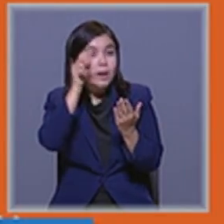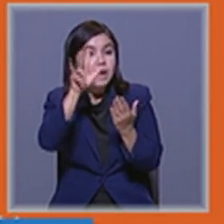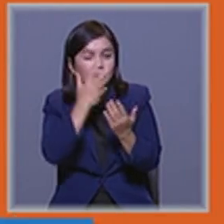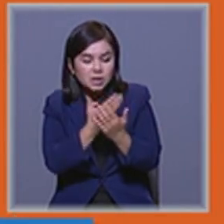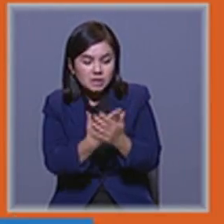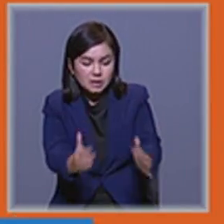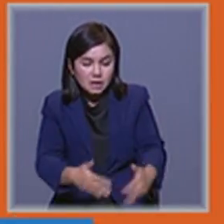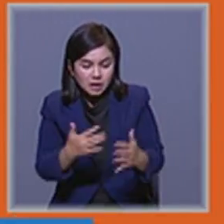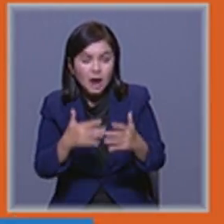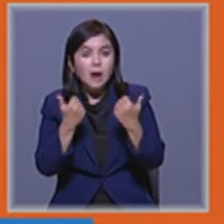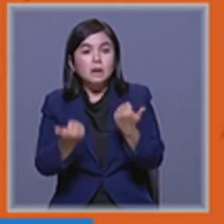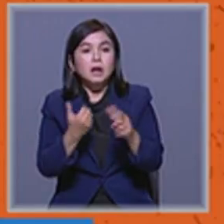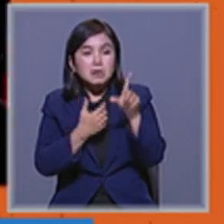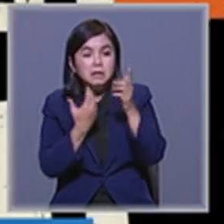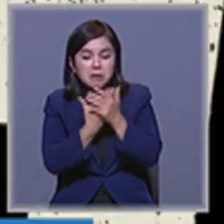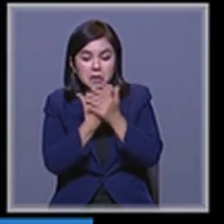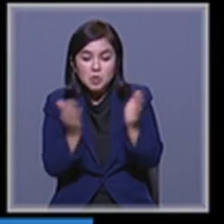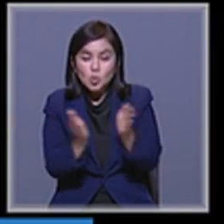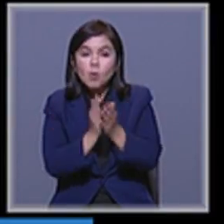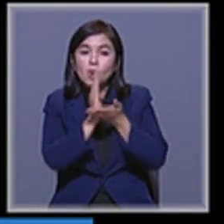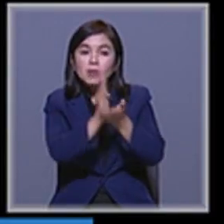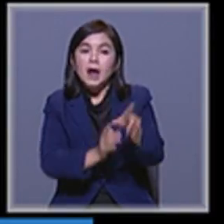ดทะลุ25ล้านบาทท